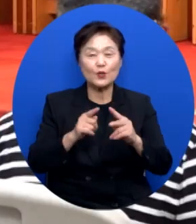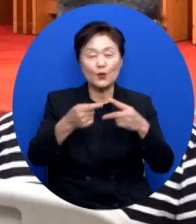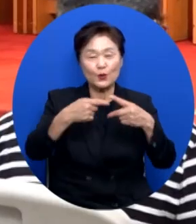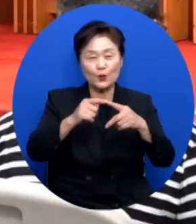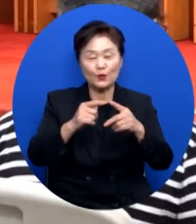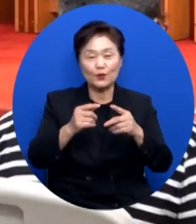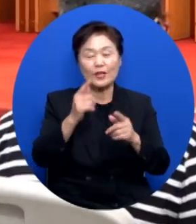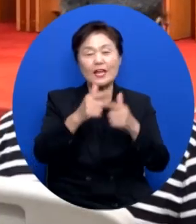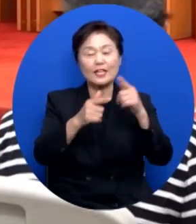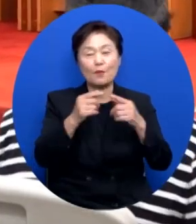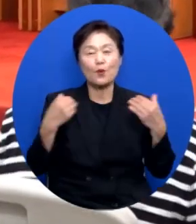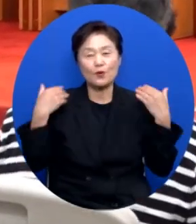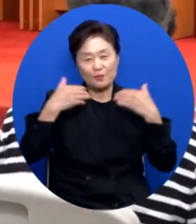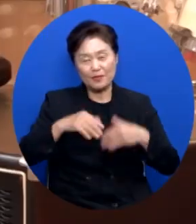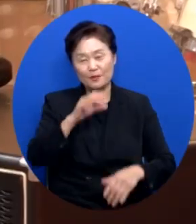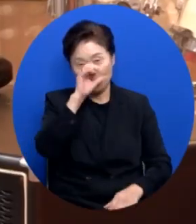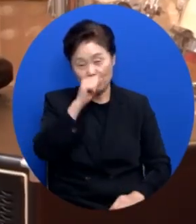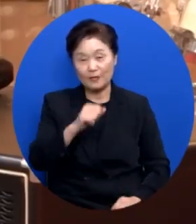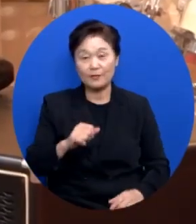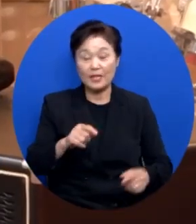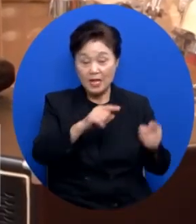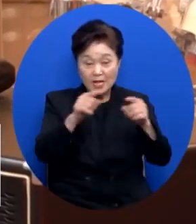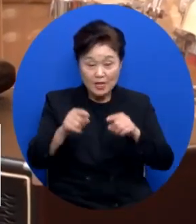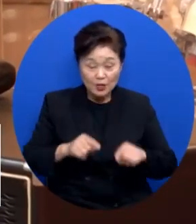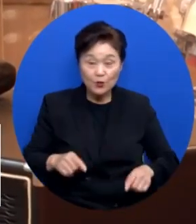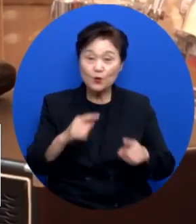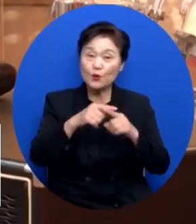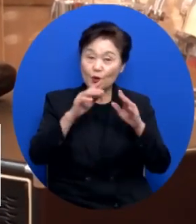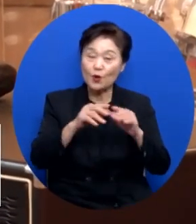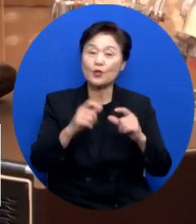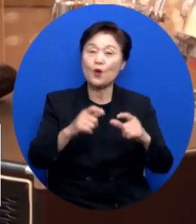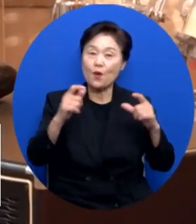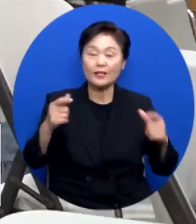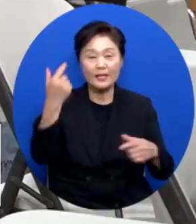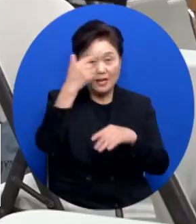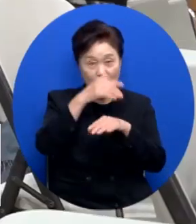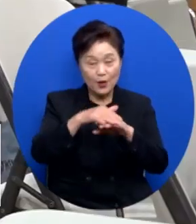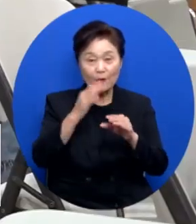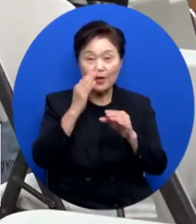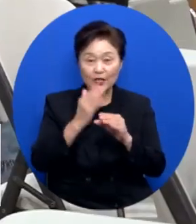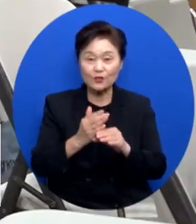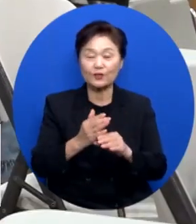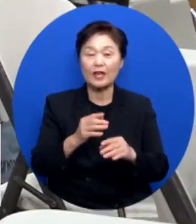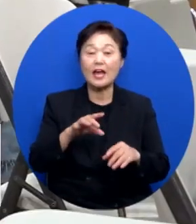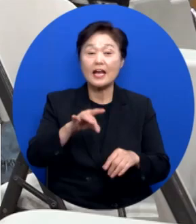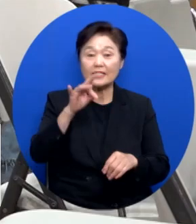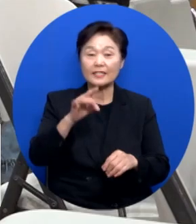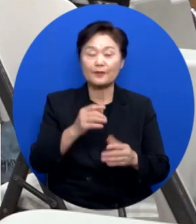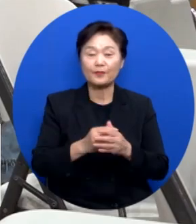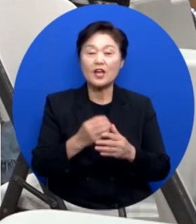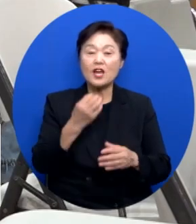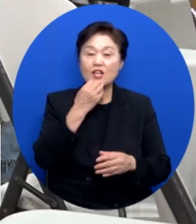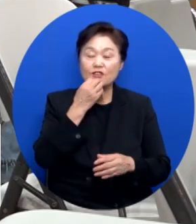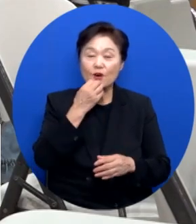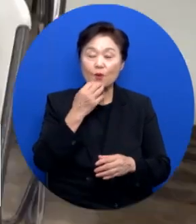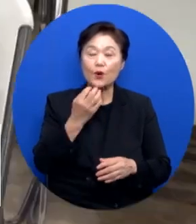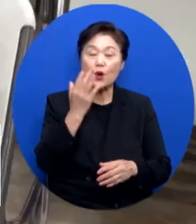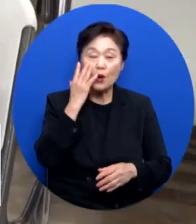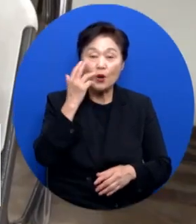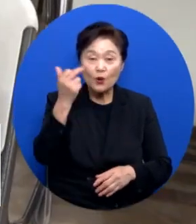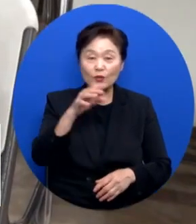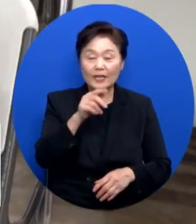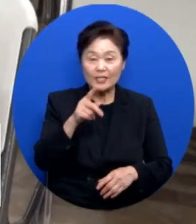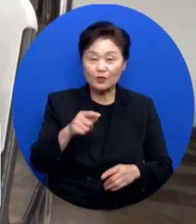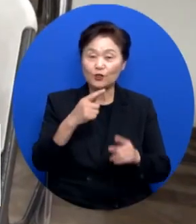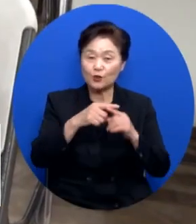특히 올해는 트리니팅을 전국 교회들로 확대할 예정인 가운데 그 첫 사례로 서울 용산